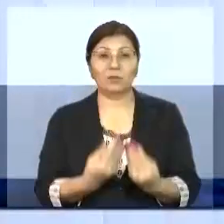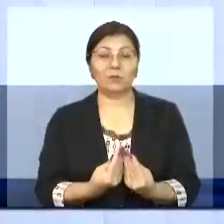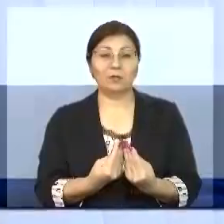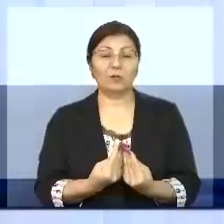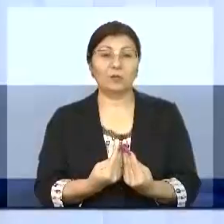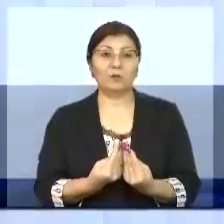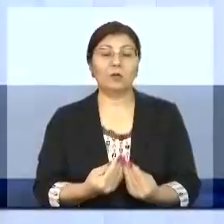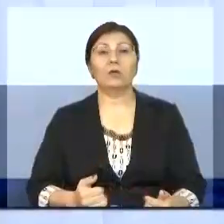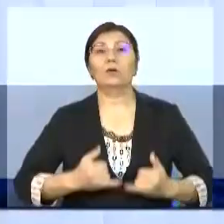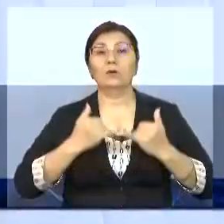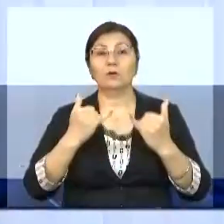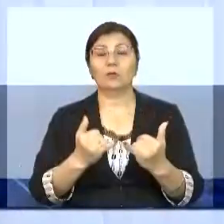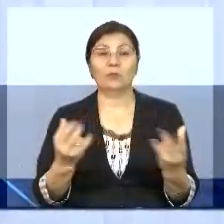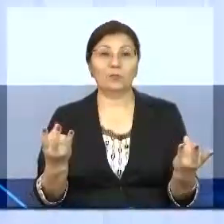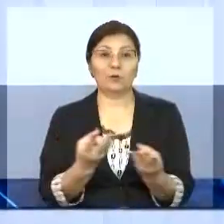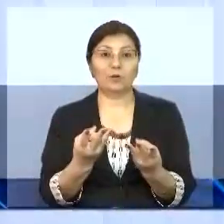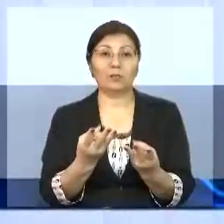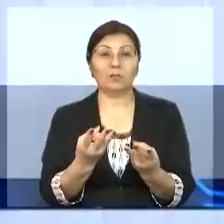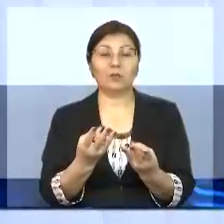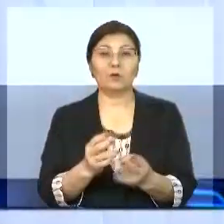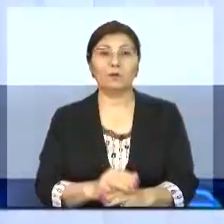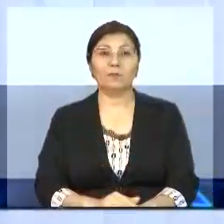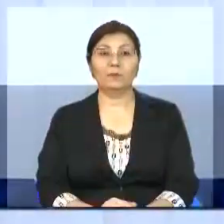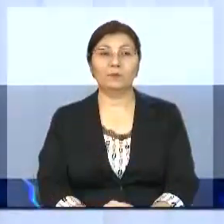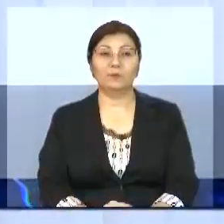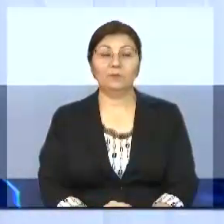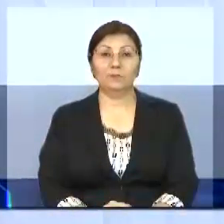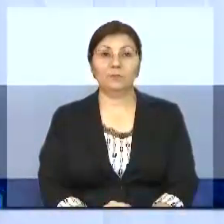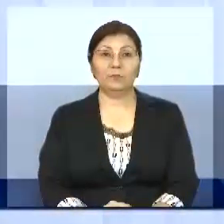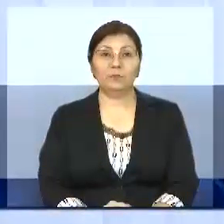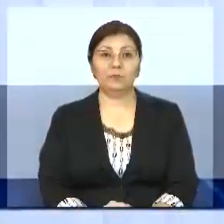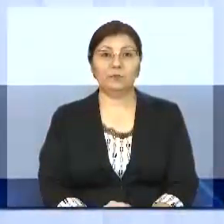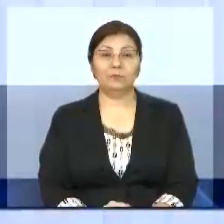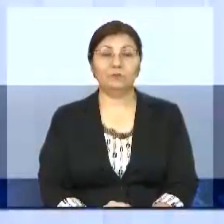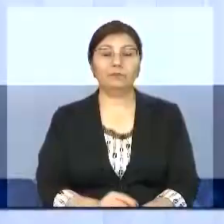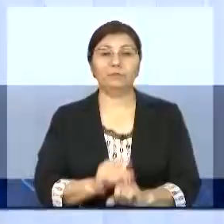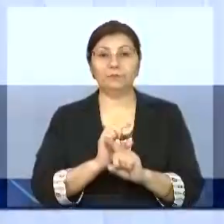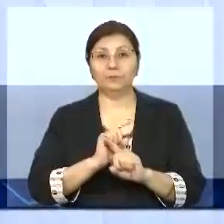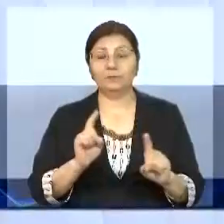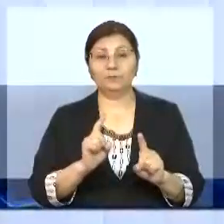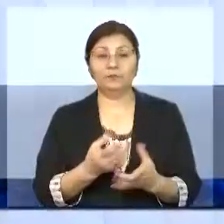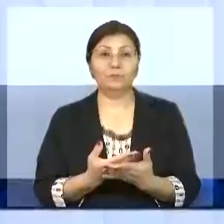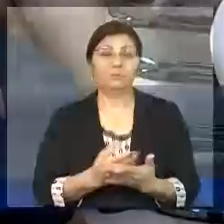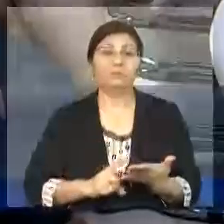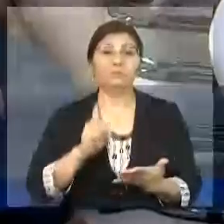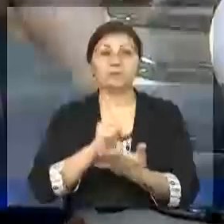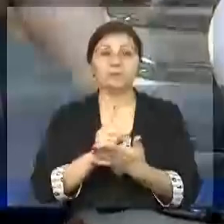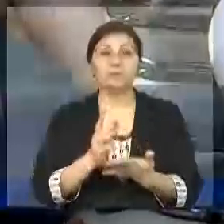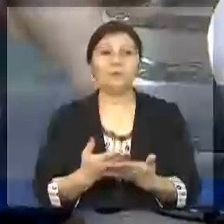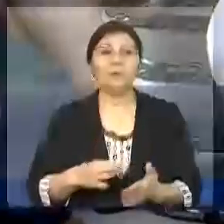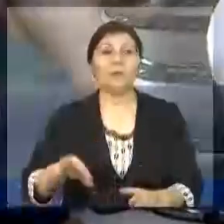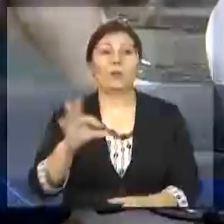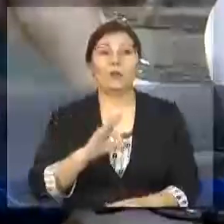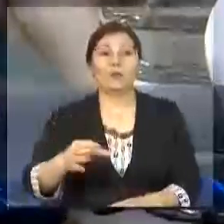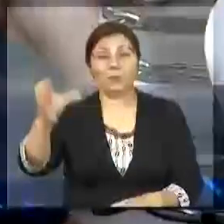барысында біз оларға құрмет көрсету, осы мерекеде ерекше атап өту, тағзым ету оларға. Облыстың